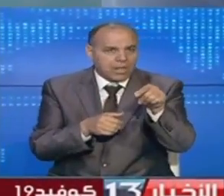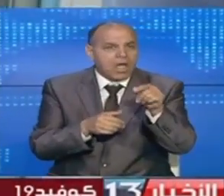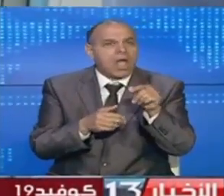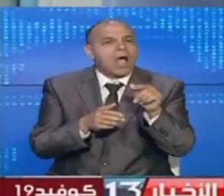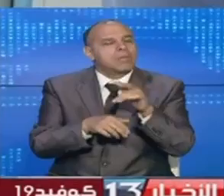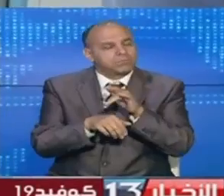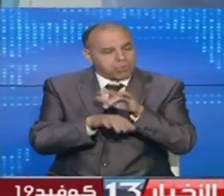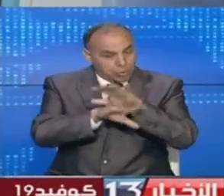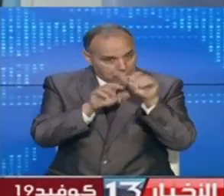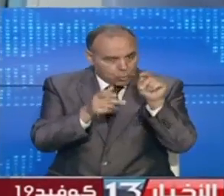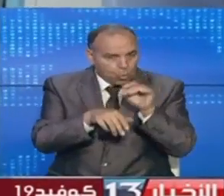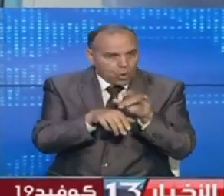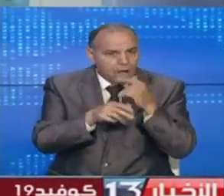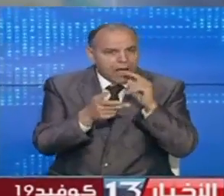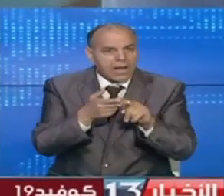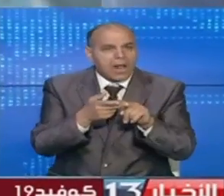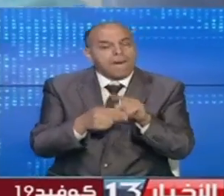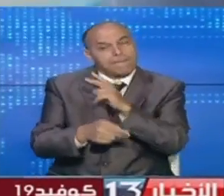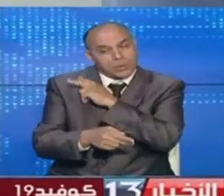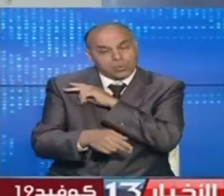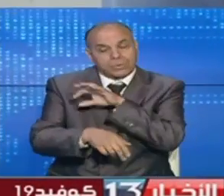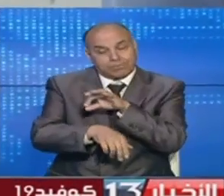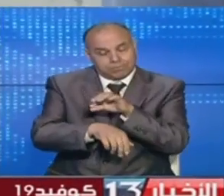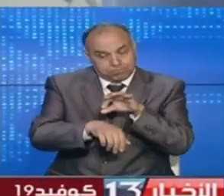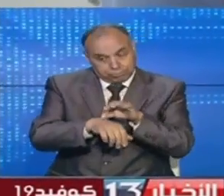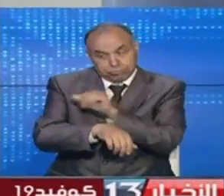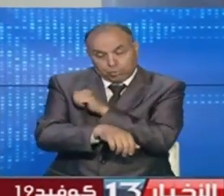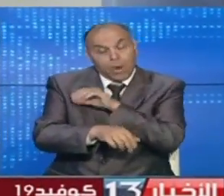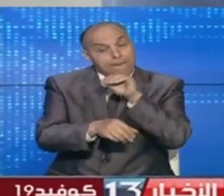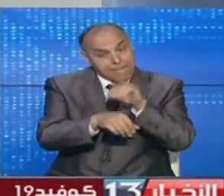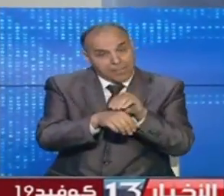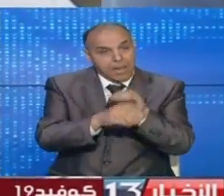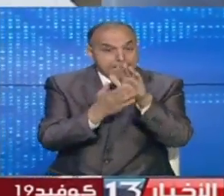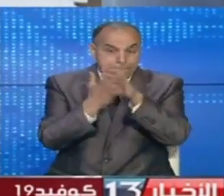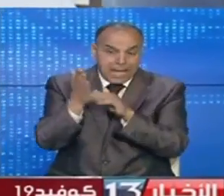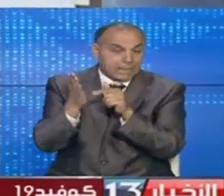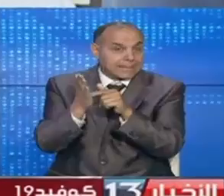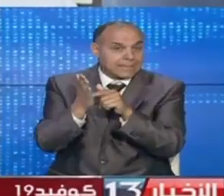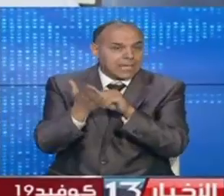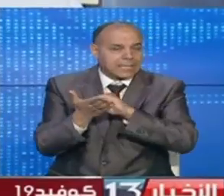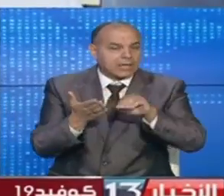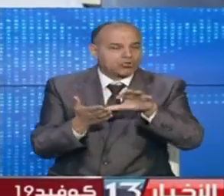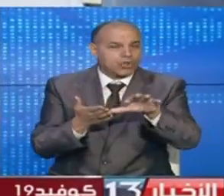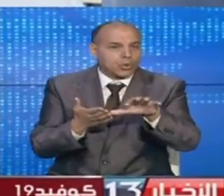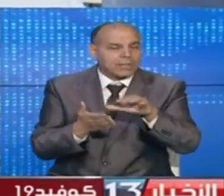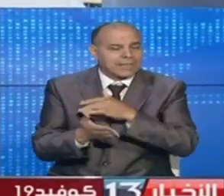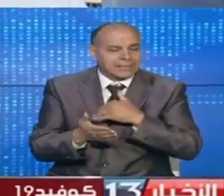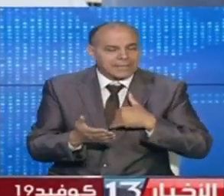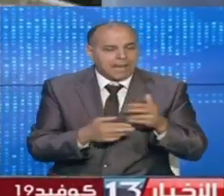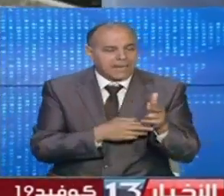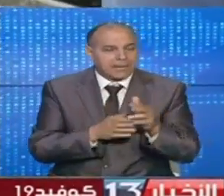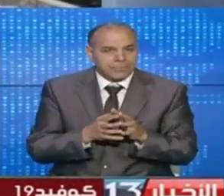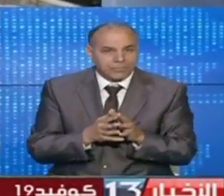سلامة هؤلاء الأشخاص بما فيهم الإطارات الطبية والشبه الطبية، وفق بيان أصدرته الإدارة الجهوية للصحة